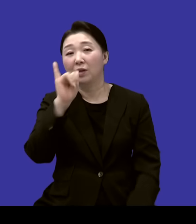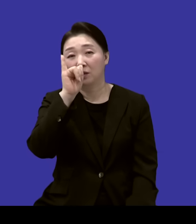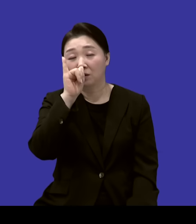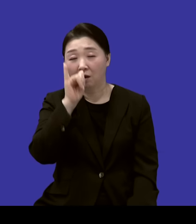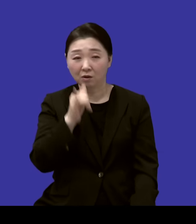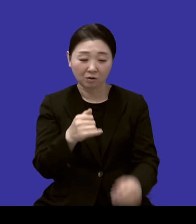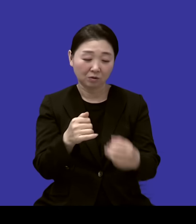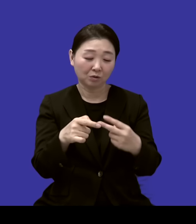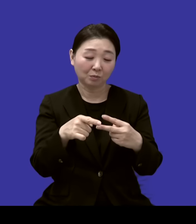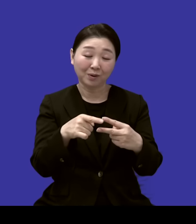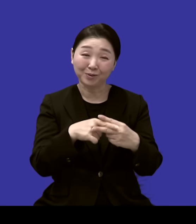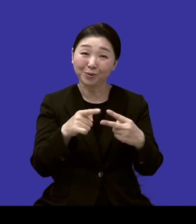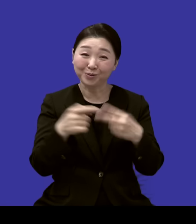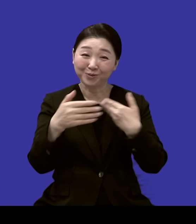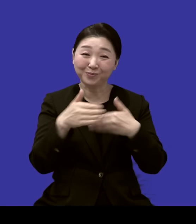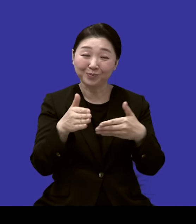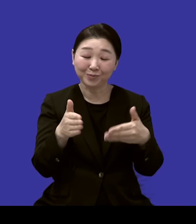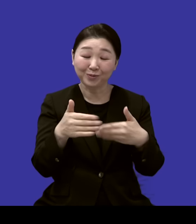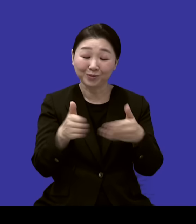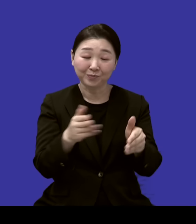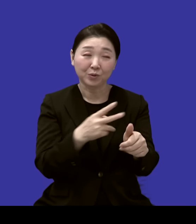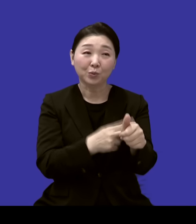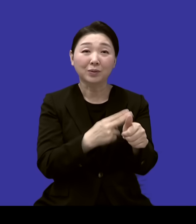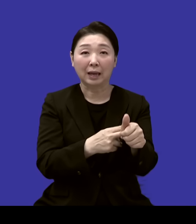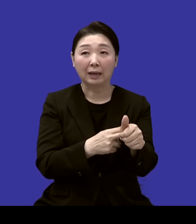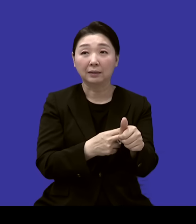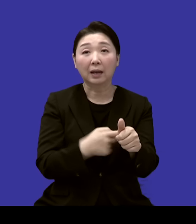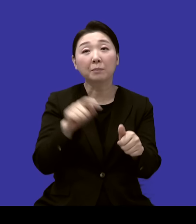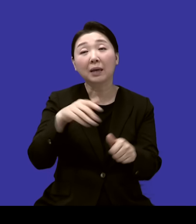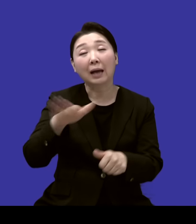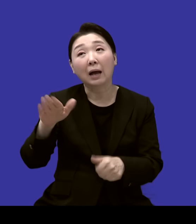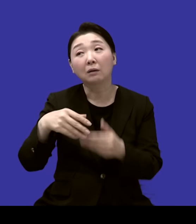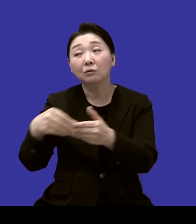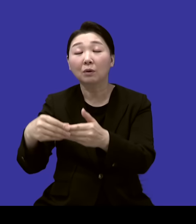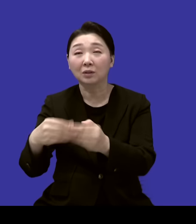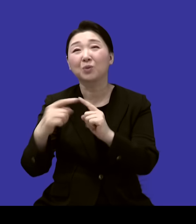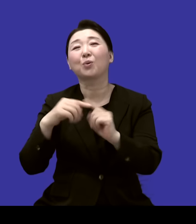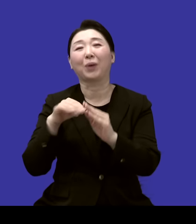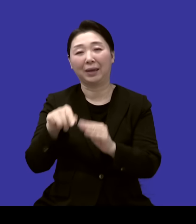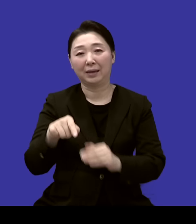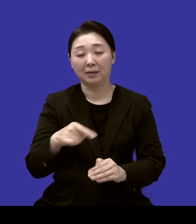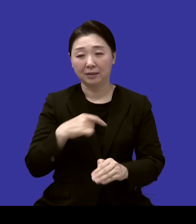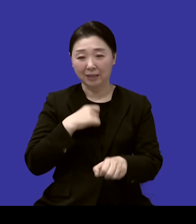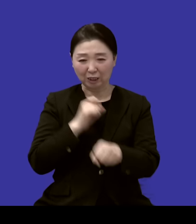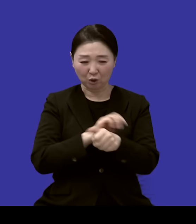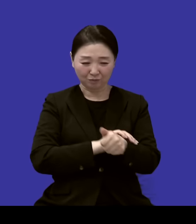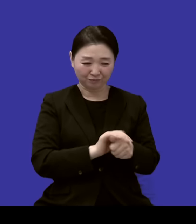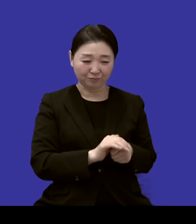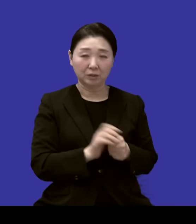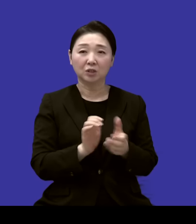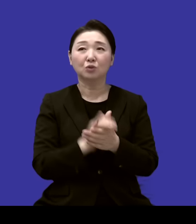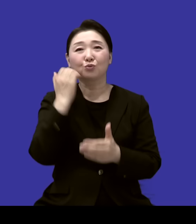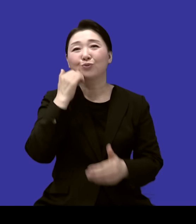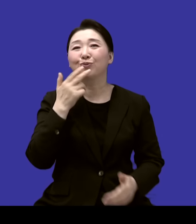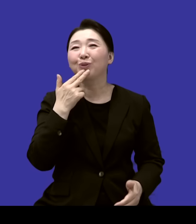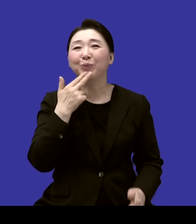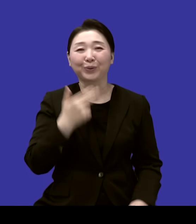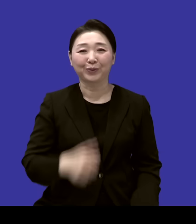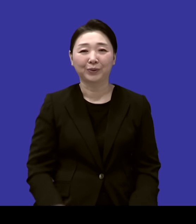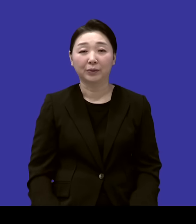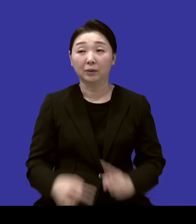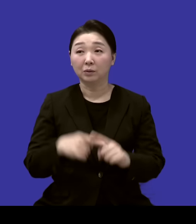날 저랑 어디 같이 가자고 네. 하셨는데 그게 교회였어요. 예. 그러니까 교회를 갔는데 제가 내성적인 성격 탓에 친구도 없었는데요. 네.